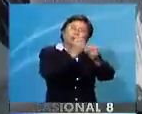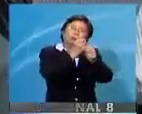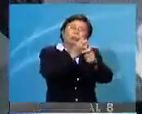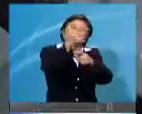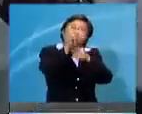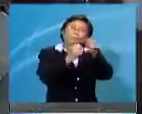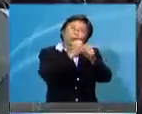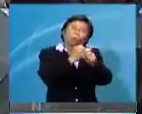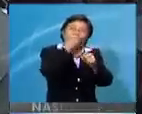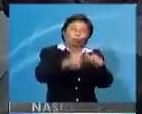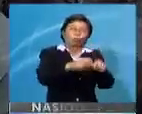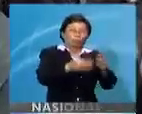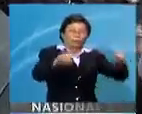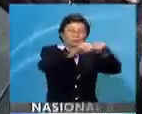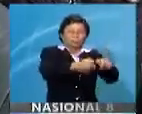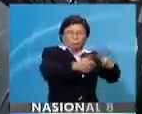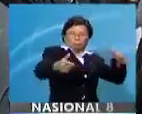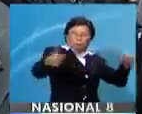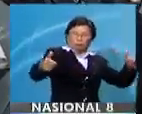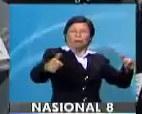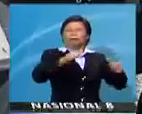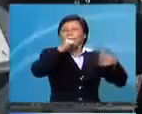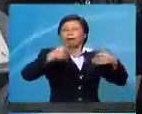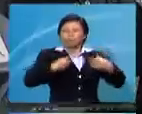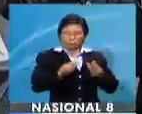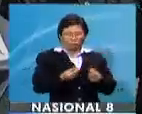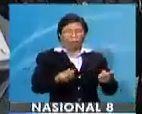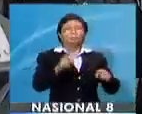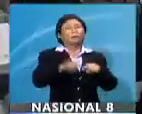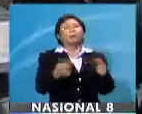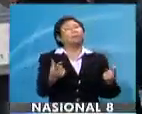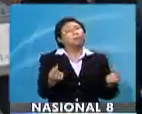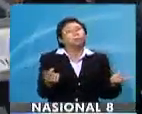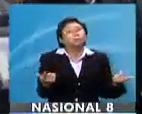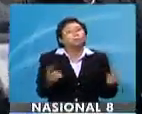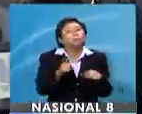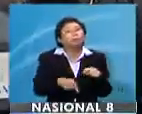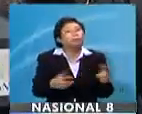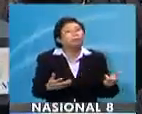untuk pembesaran masjid. Jadi dah tak ada tanah, tak dapat buat apa-apa lah.